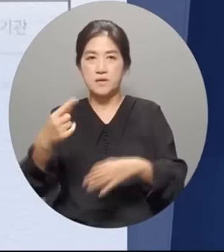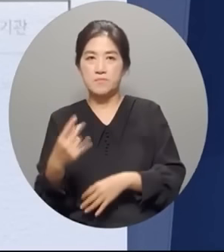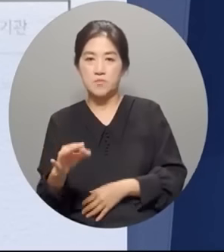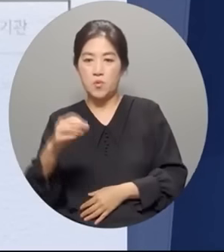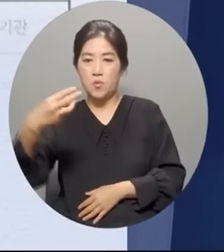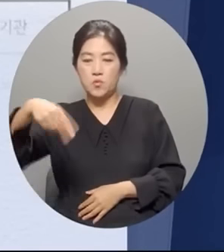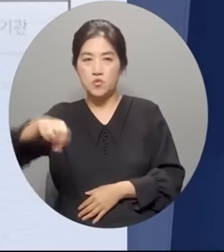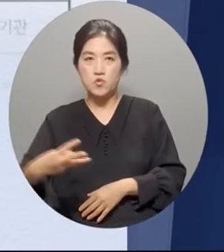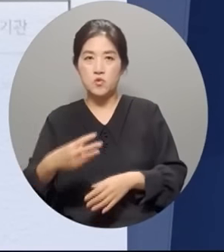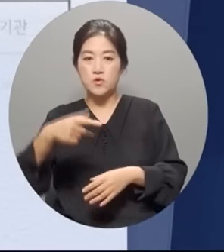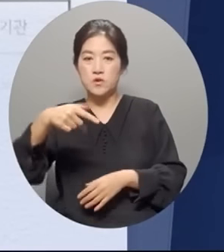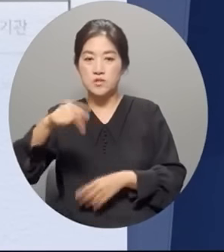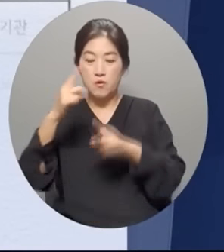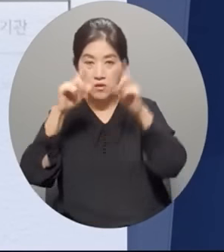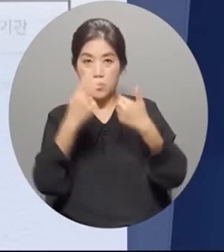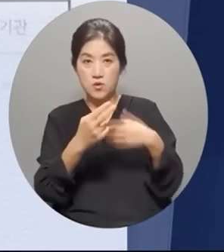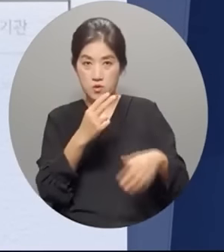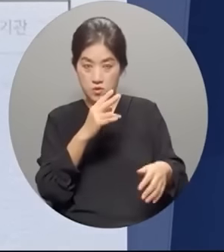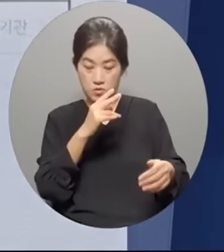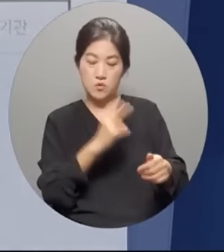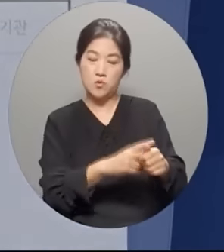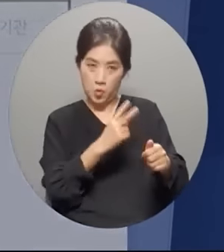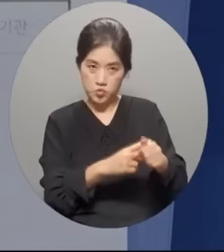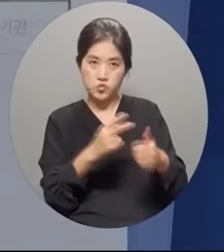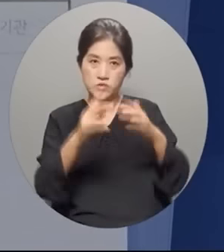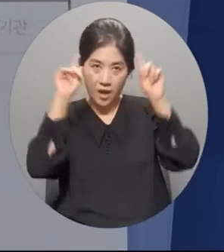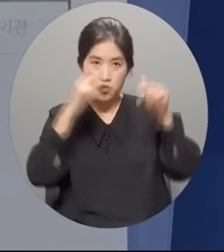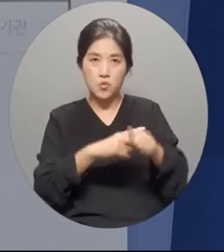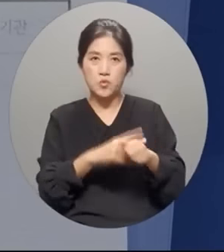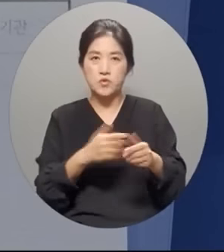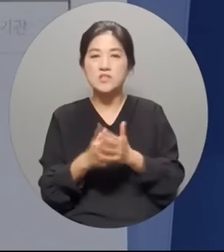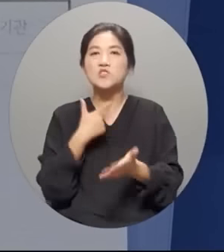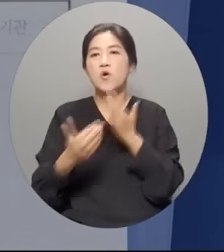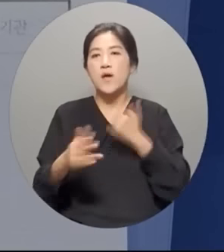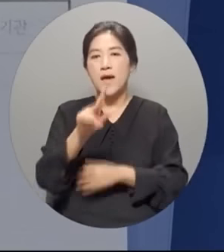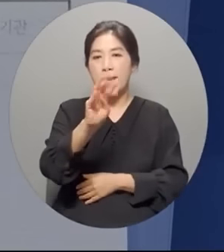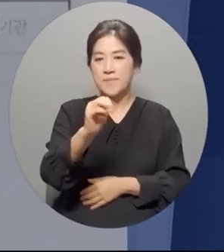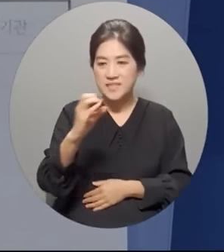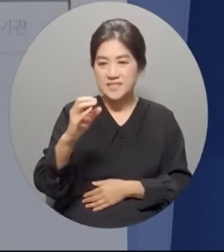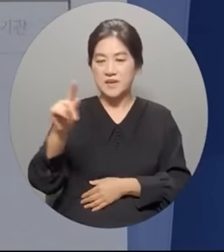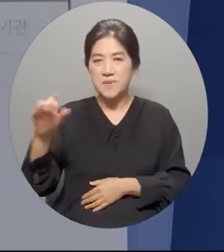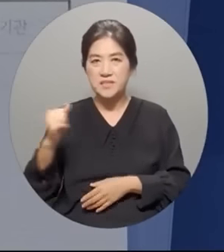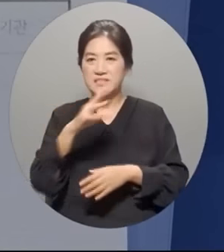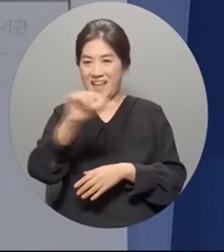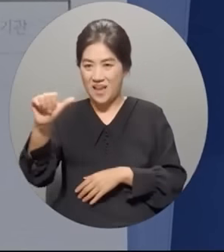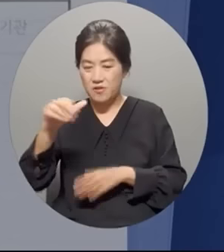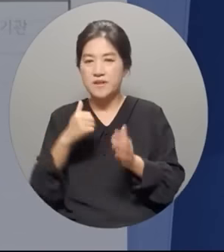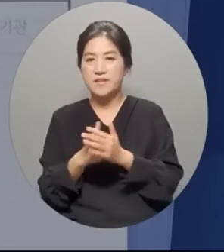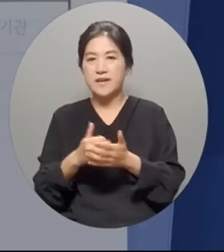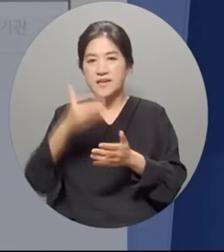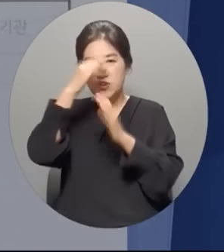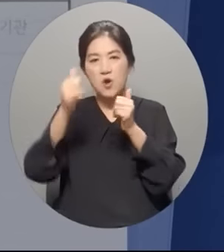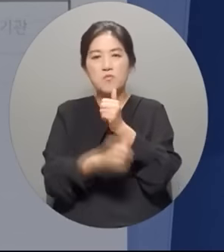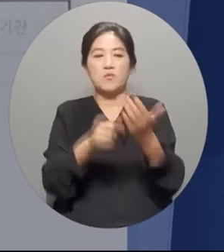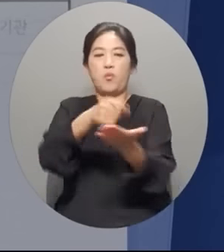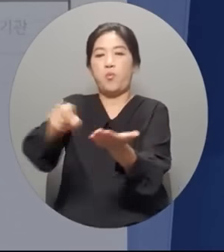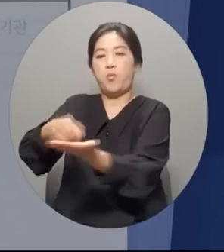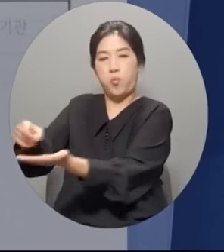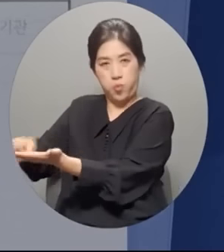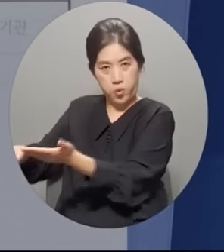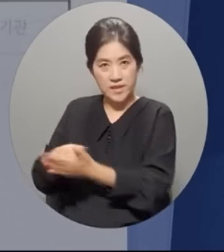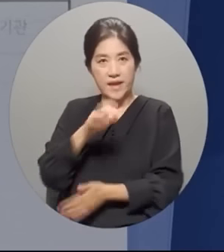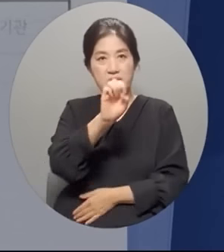교수는 지원서의 주요 경력란에 MBC KBS 등 다섯개 방송사의 시청자 위원이라고 썼지만